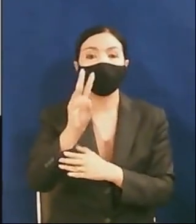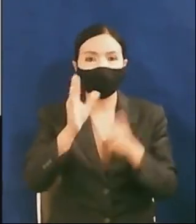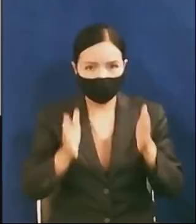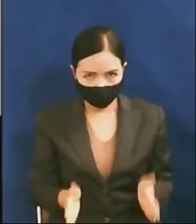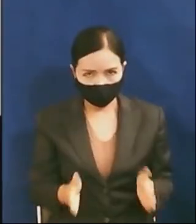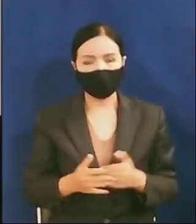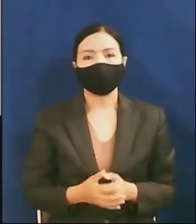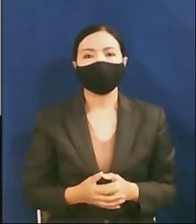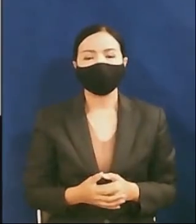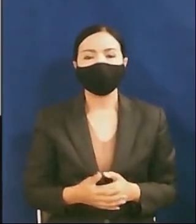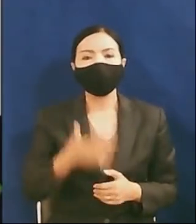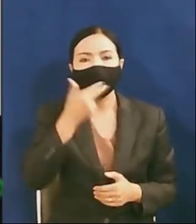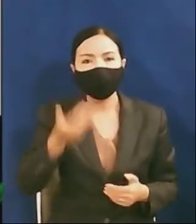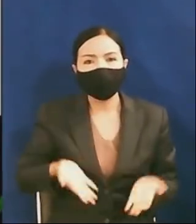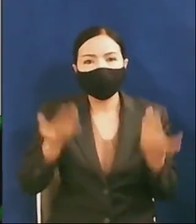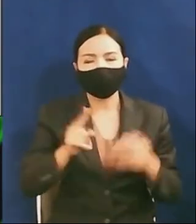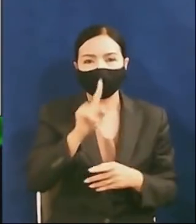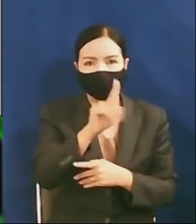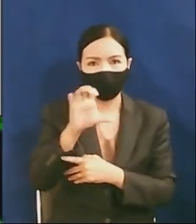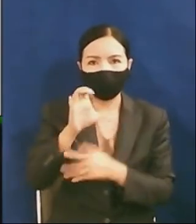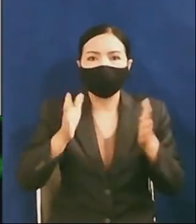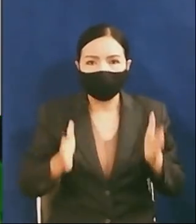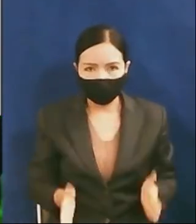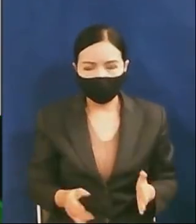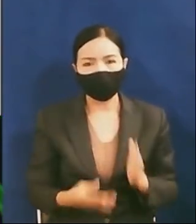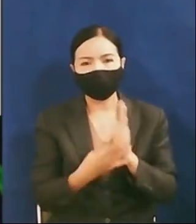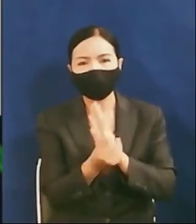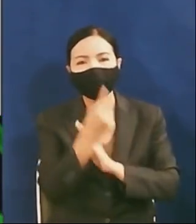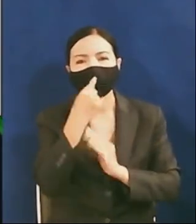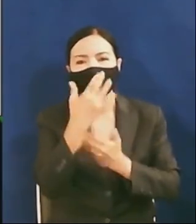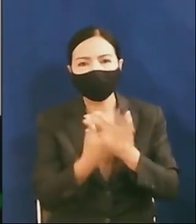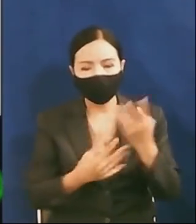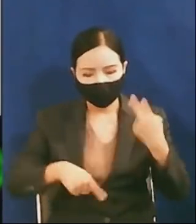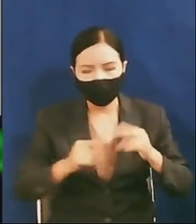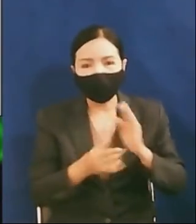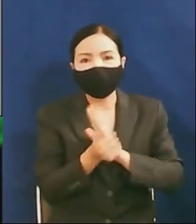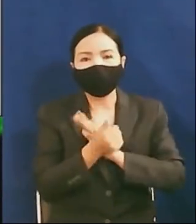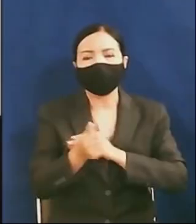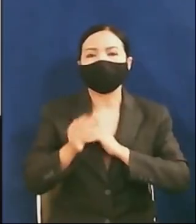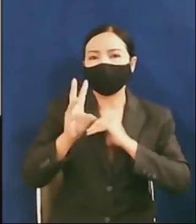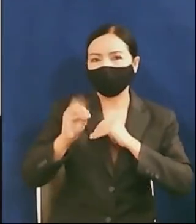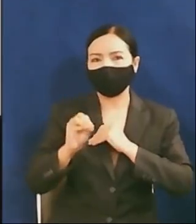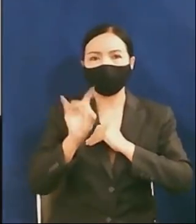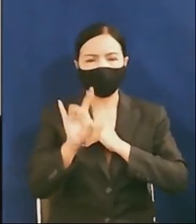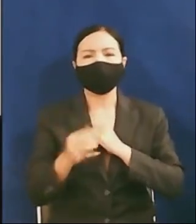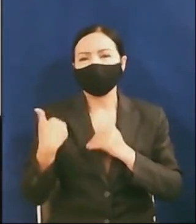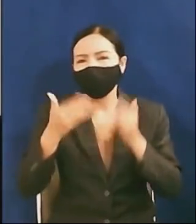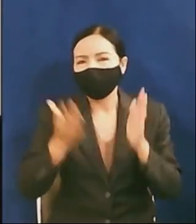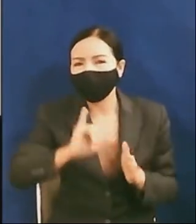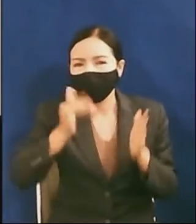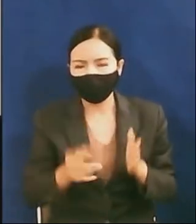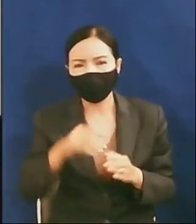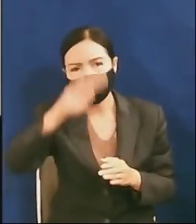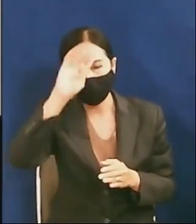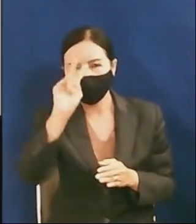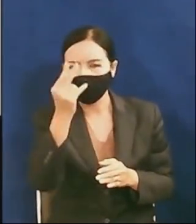มีเบาหวาน100รายนะครับไขมันในเลือดสูง68รายบางท่านก็จะมีมากกว่า1โรคนะครับเพราะฉะนั้นตัว